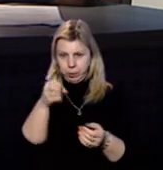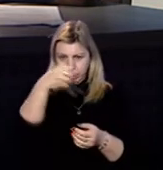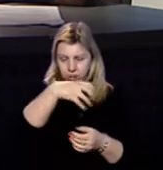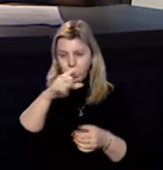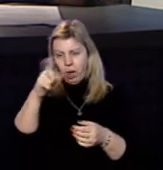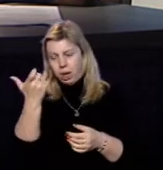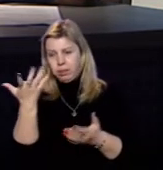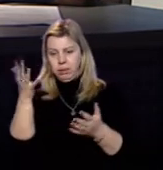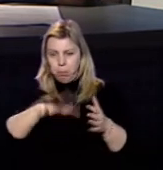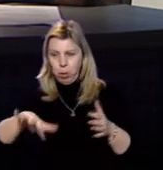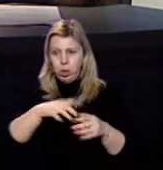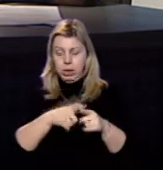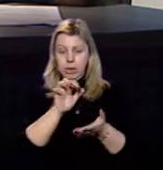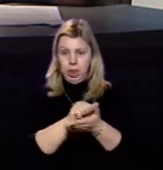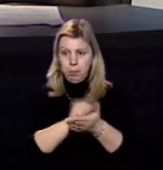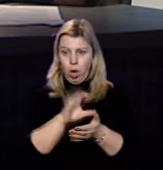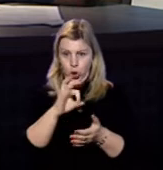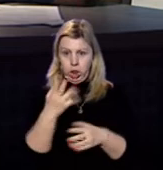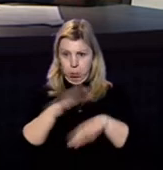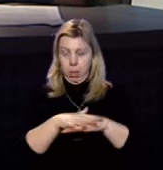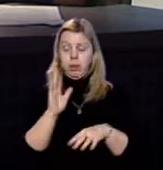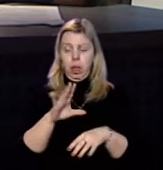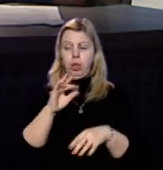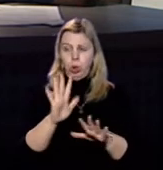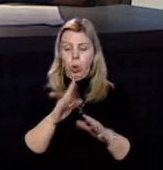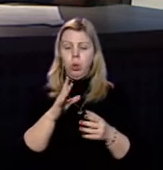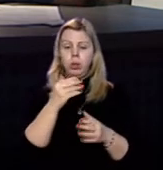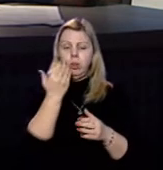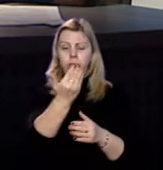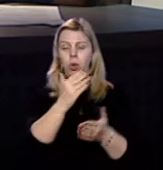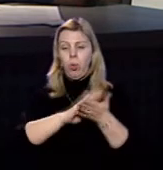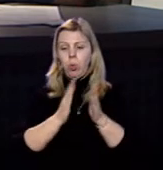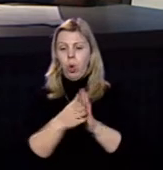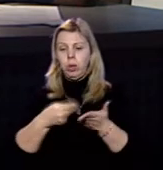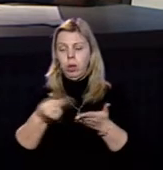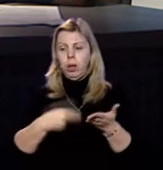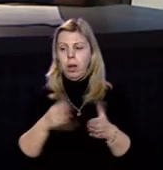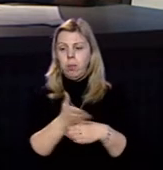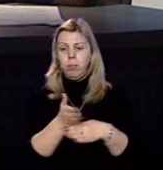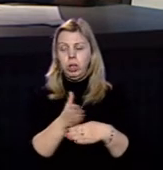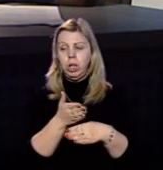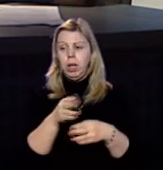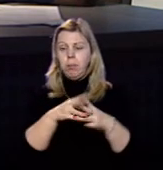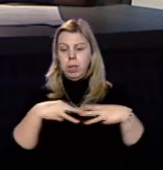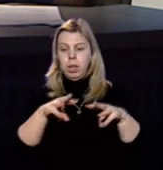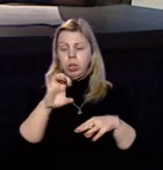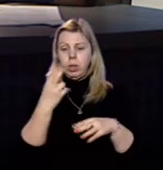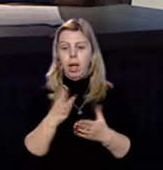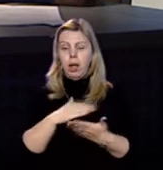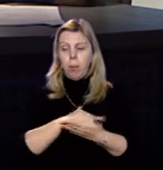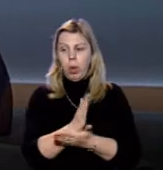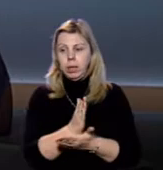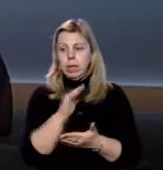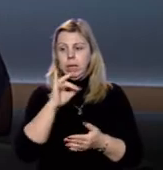Тобто цим лише займається Ощадбанк, так? Так, це відповідно до угоди, укладеної між Міністерством соціальної